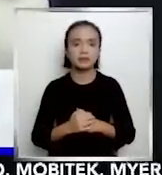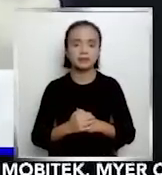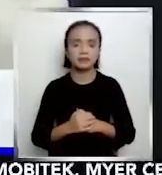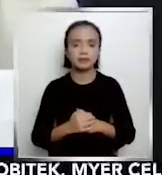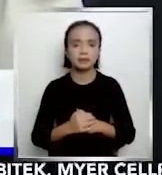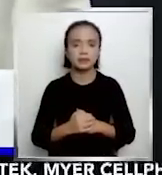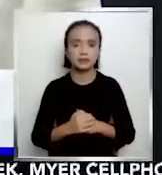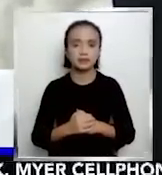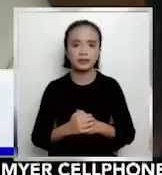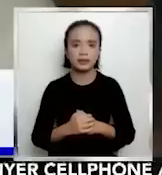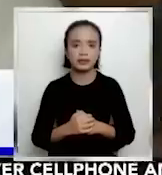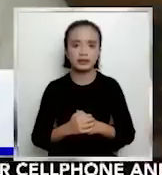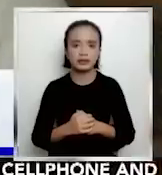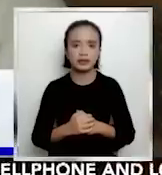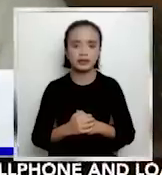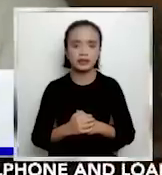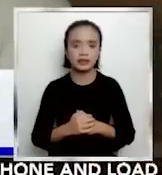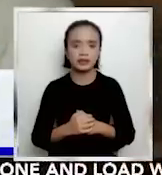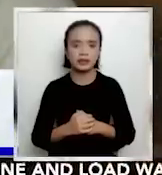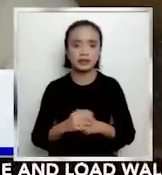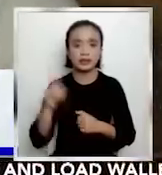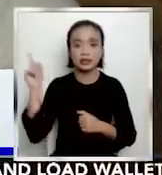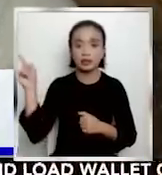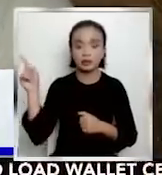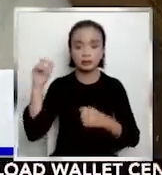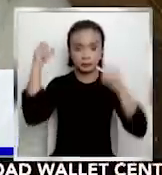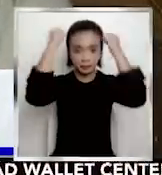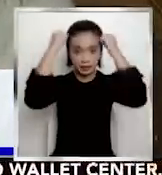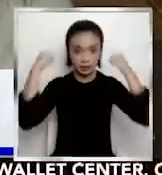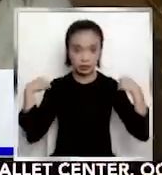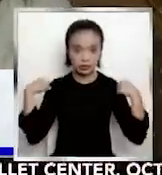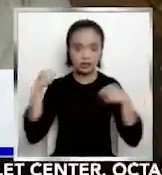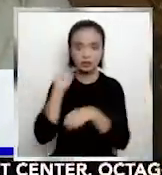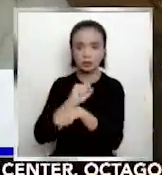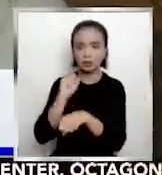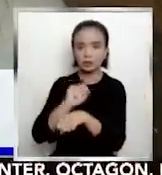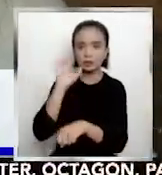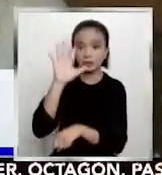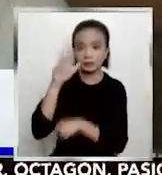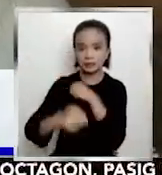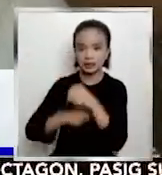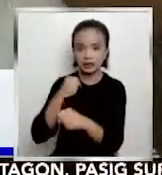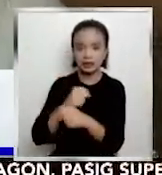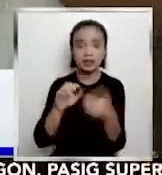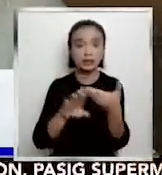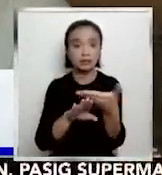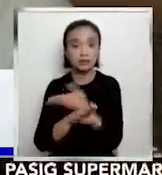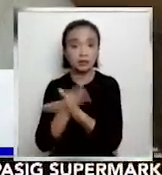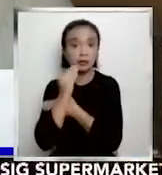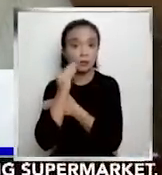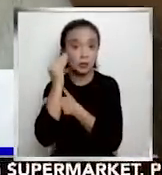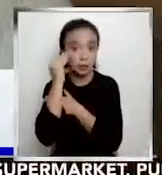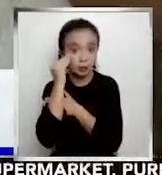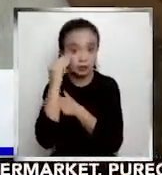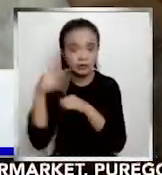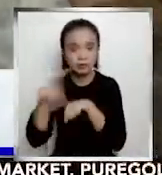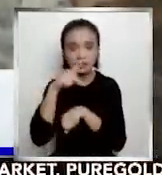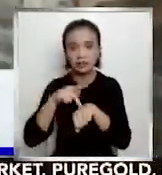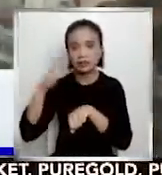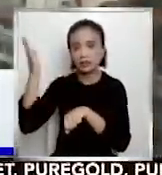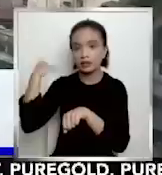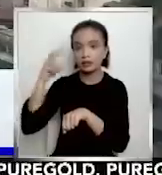5 taon din nagtrabaho sa Riyadh ang OFW na si Aileen bago niya kinailangang umuwi ng bansa noong 2018 upang isilang ang